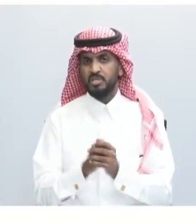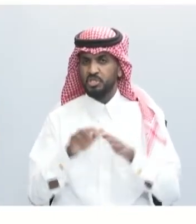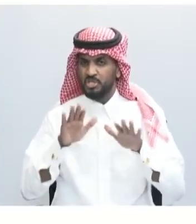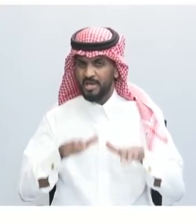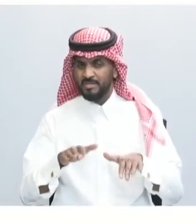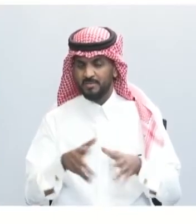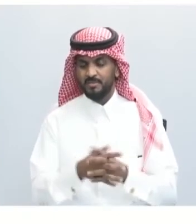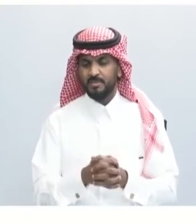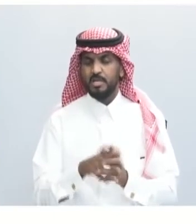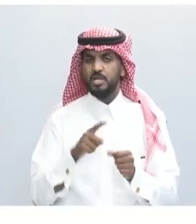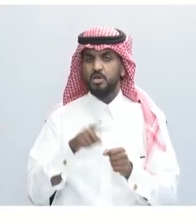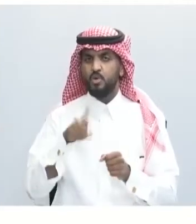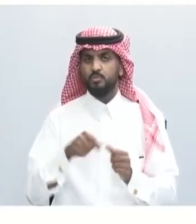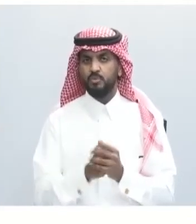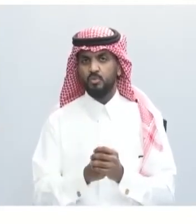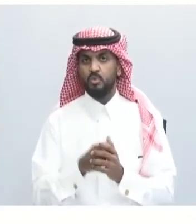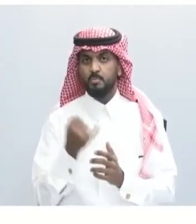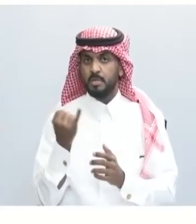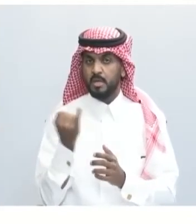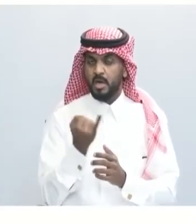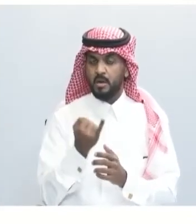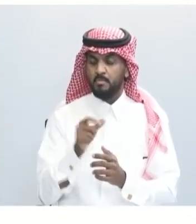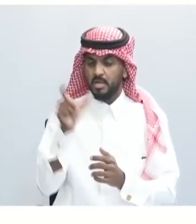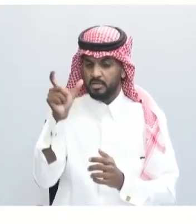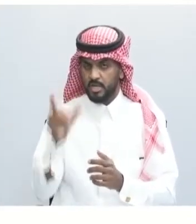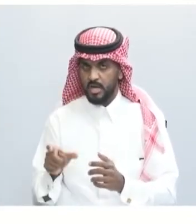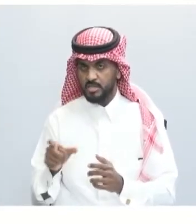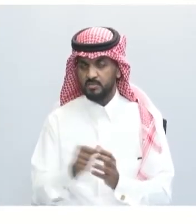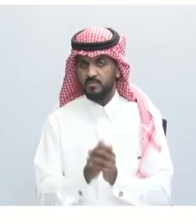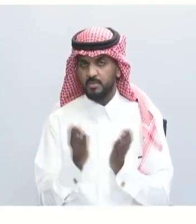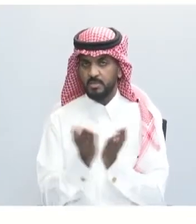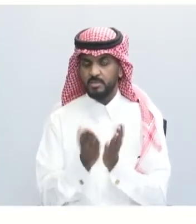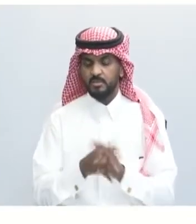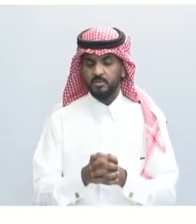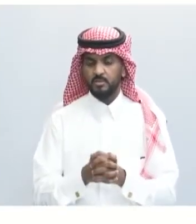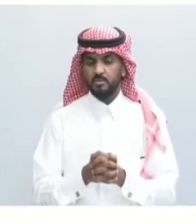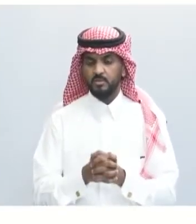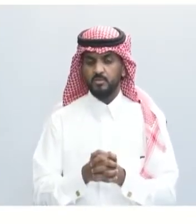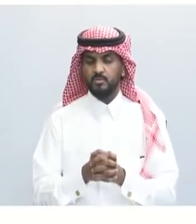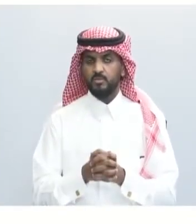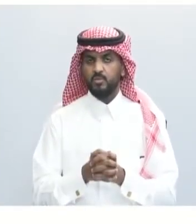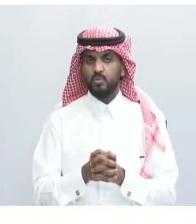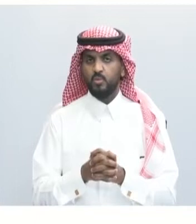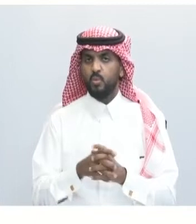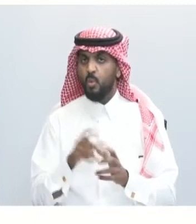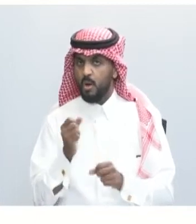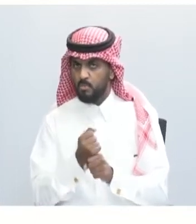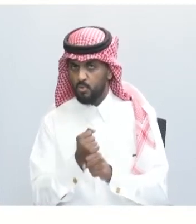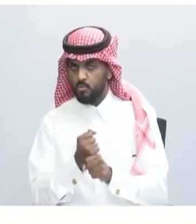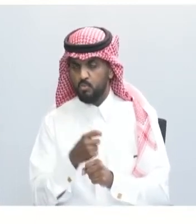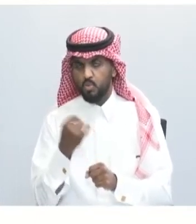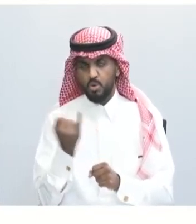اليوم ولانه من اهم الاشخاص الموجودين في المدرسه ودوره مهم جدا